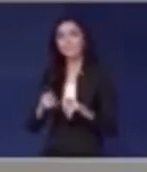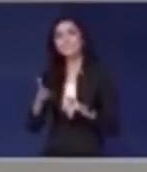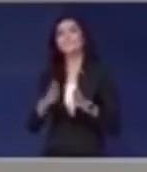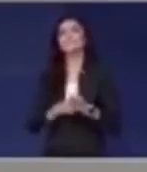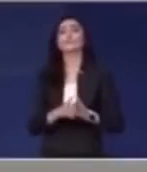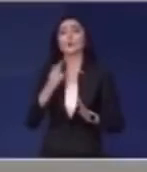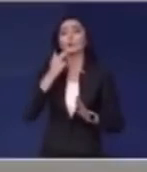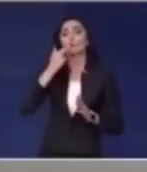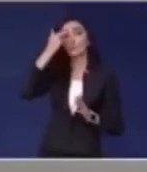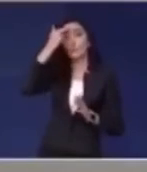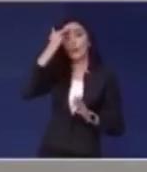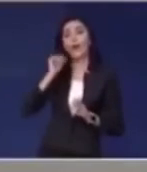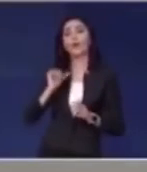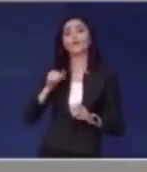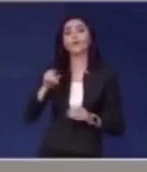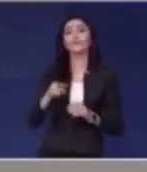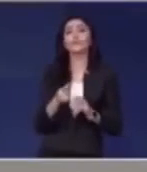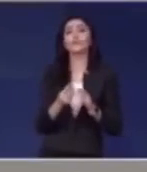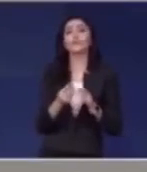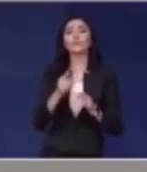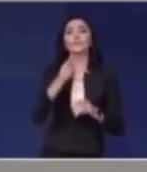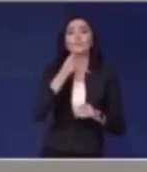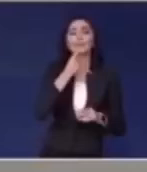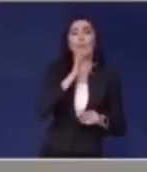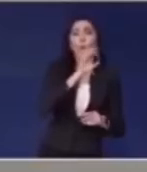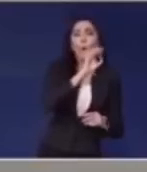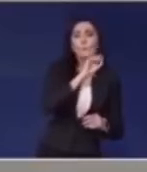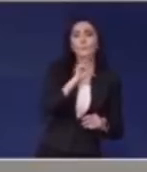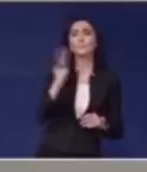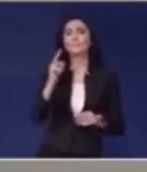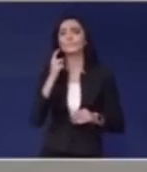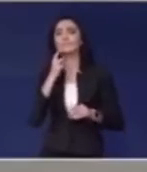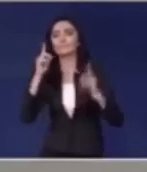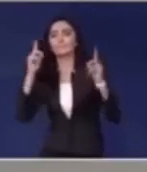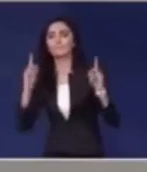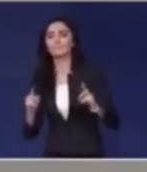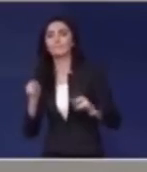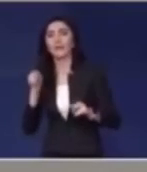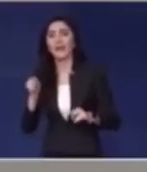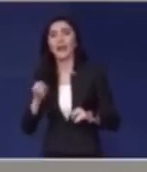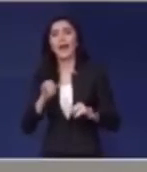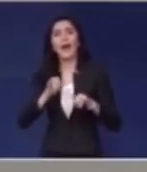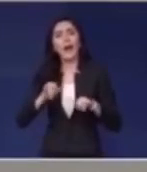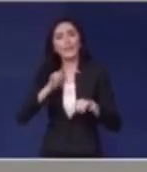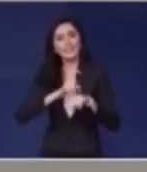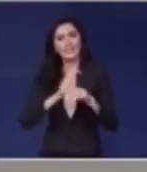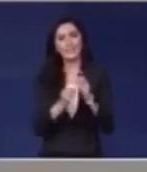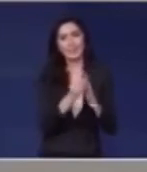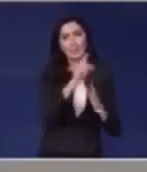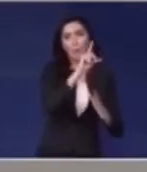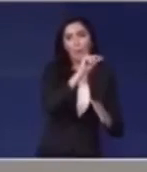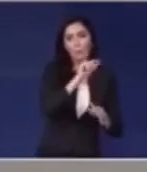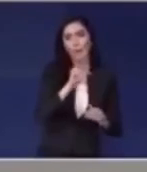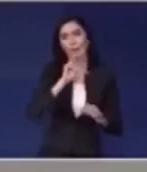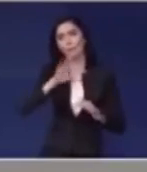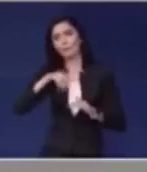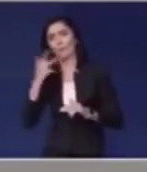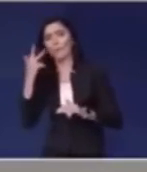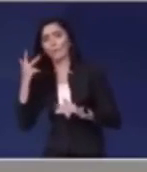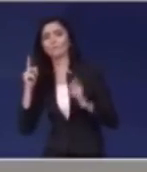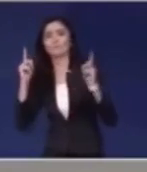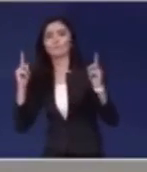duruma günü de 15-20 yaş grubu arası aynı imkanından faydalanacak